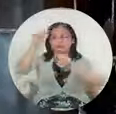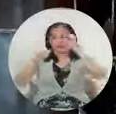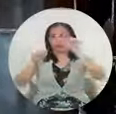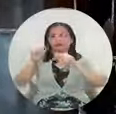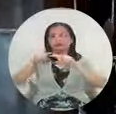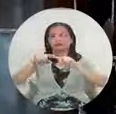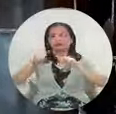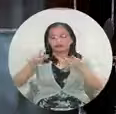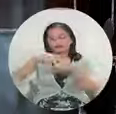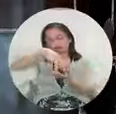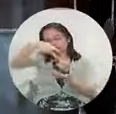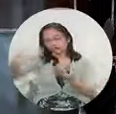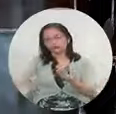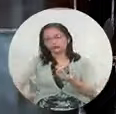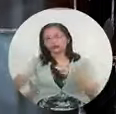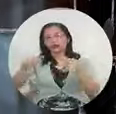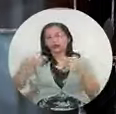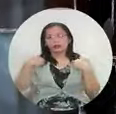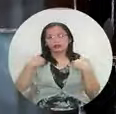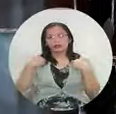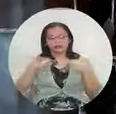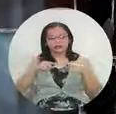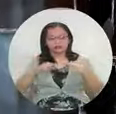ka ng bayabas sementeryo?